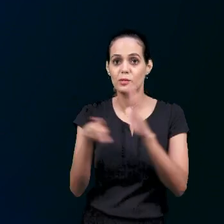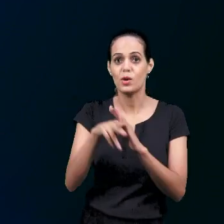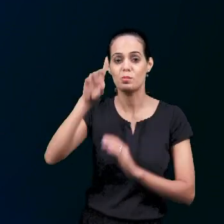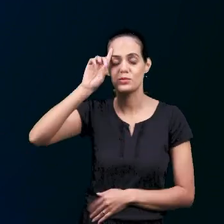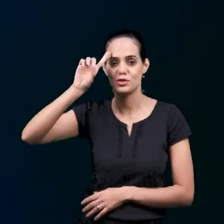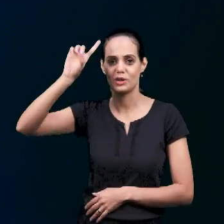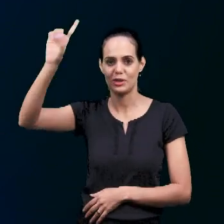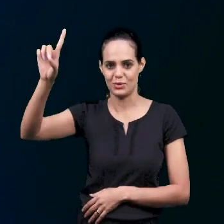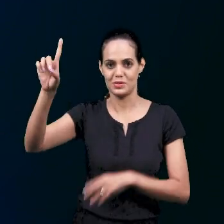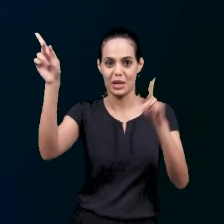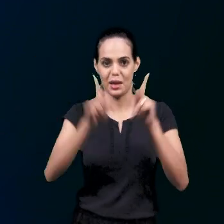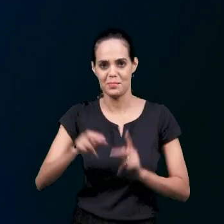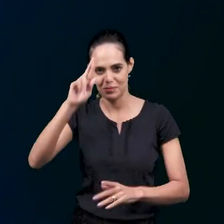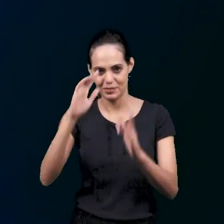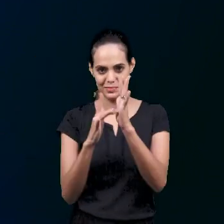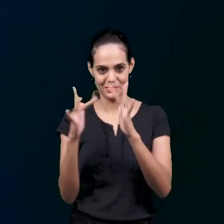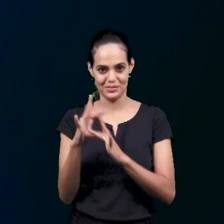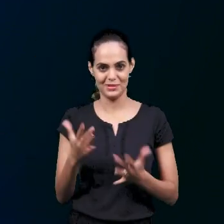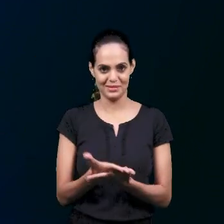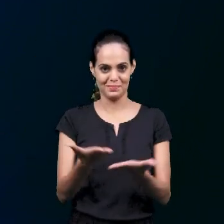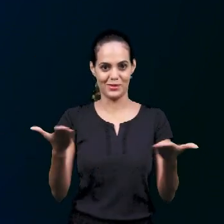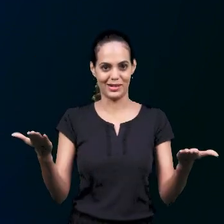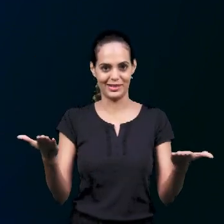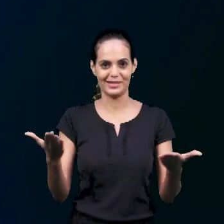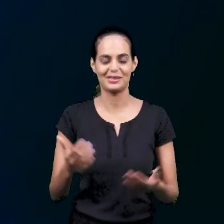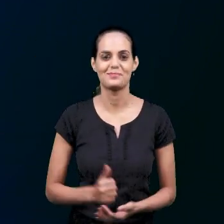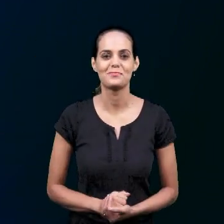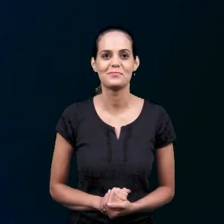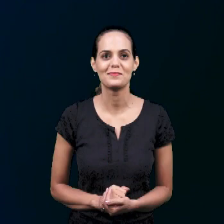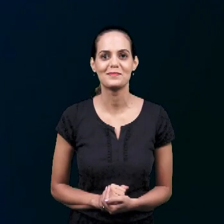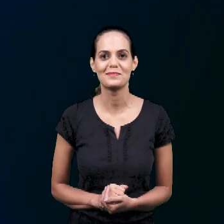La paix du Seigneur, mes frères et sœurs.